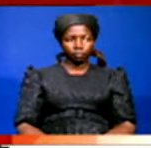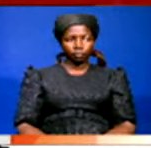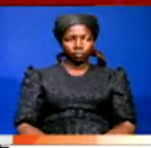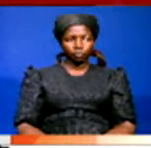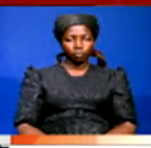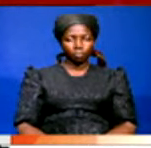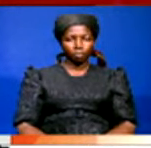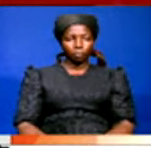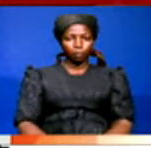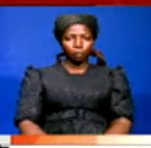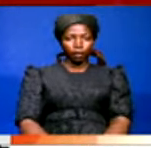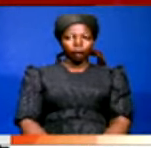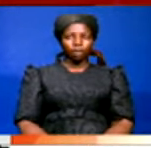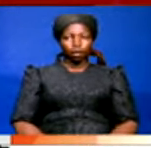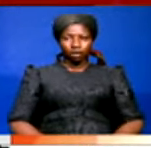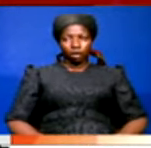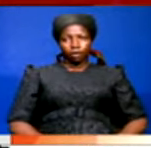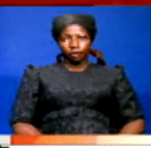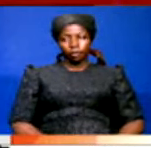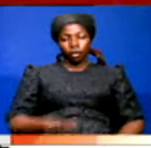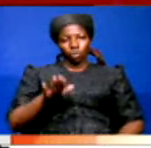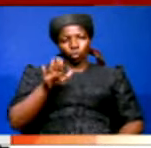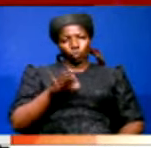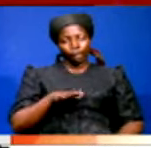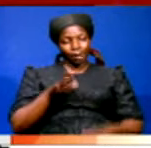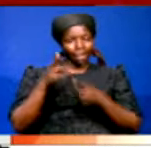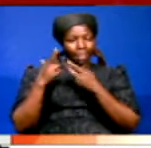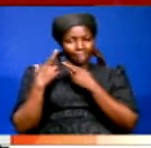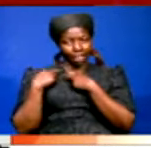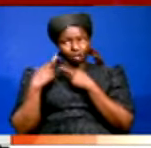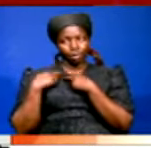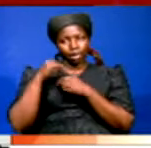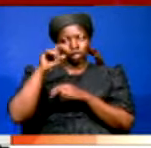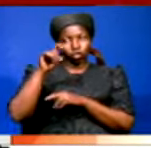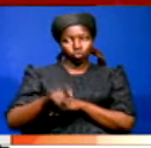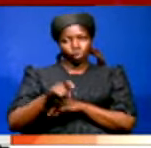Majukumu ya kina mama yanapaswa kupiku shughuli za kawaida za ulezi.